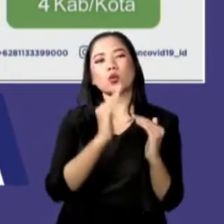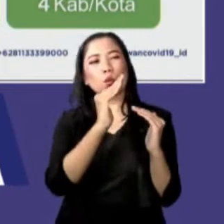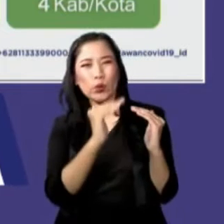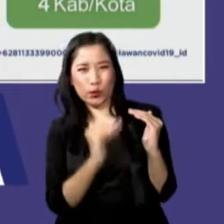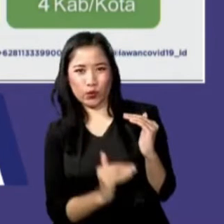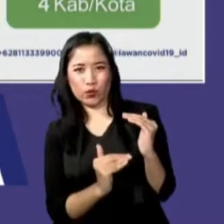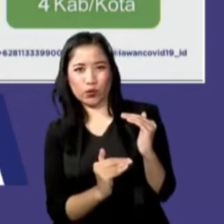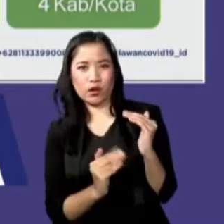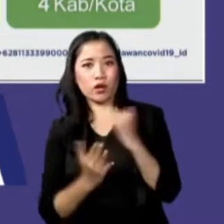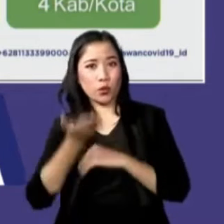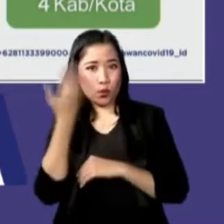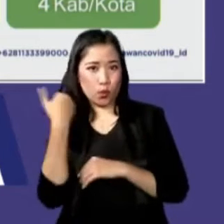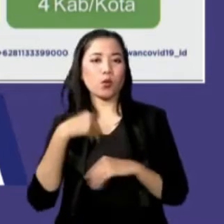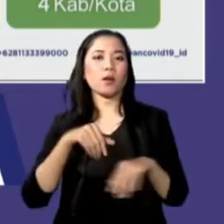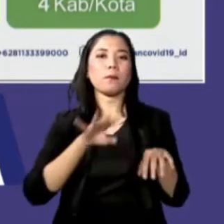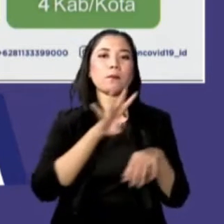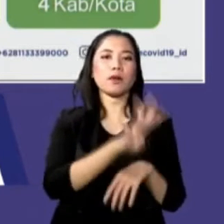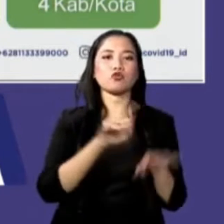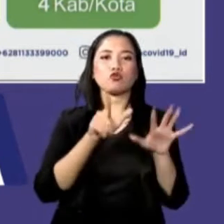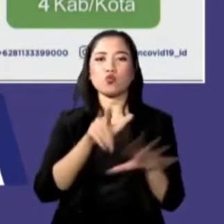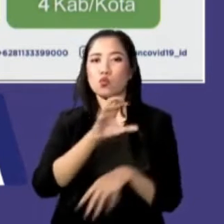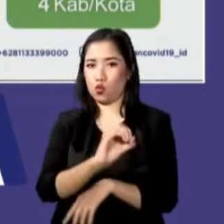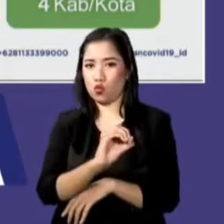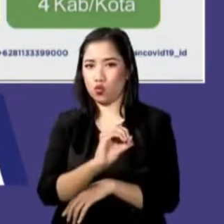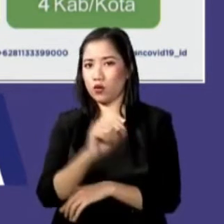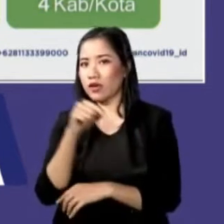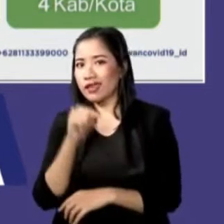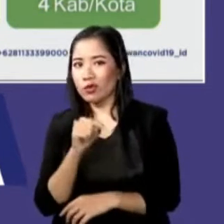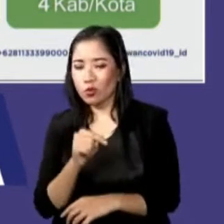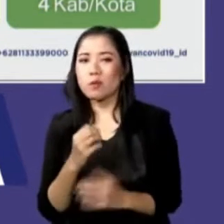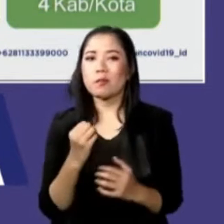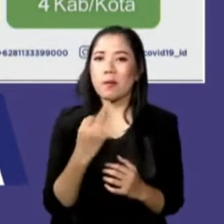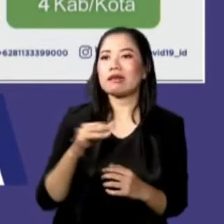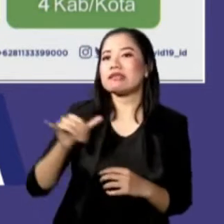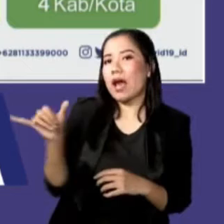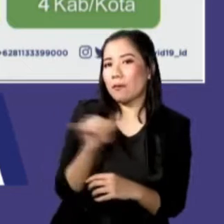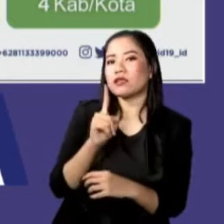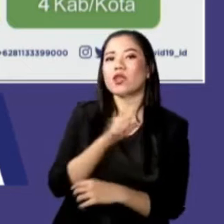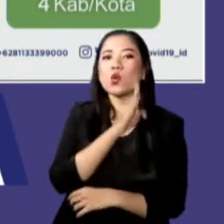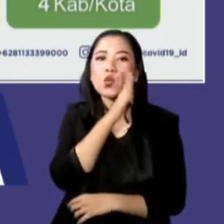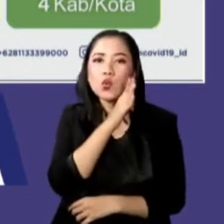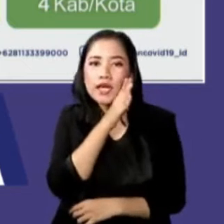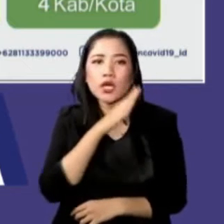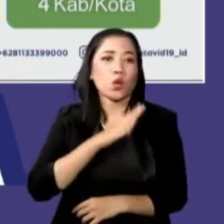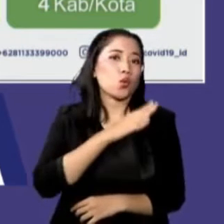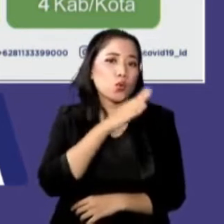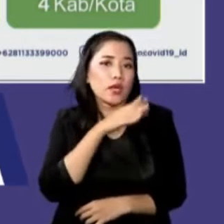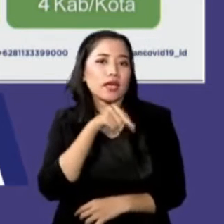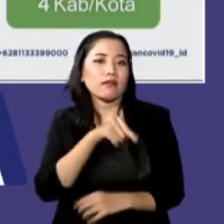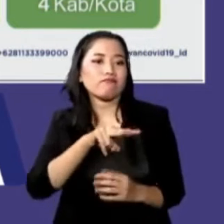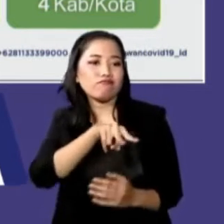sebelumnya, yaitu 347 kabupaten kota, sama dengan zona kuning menjadi